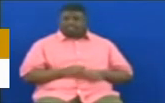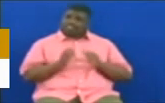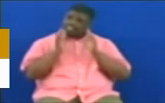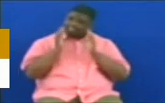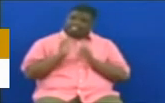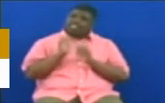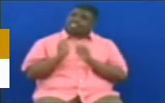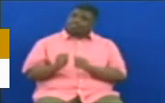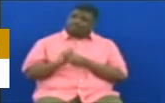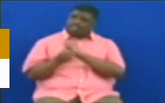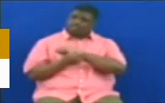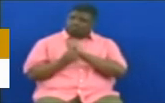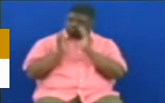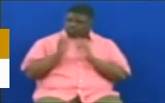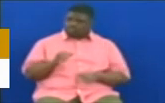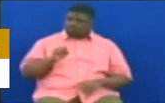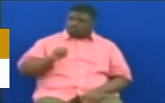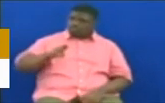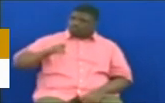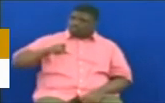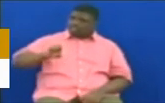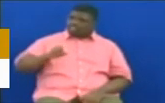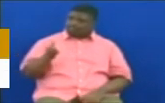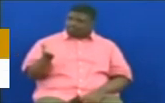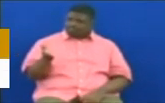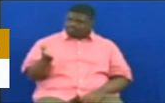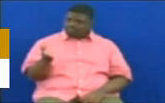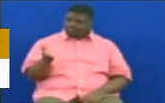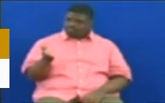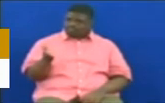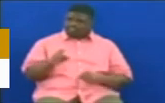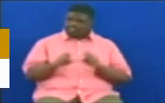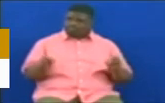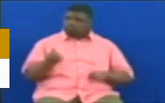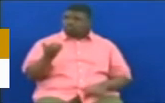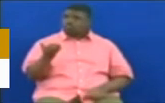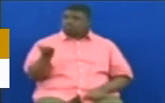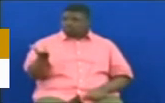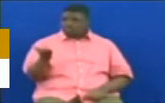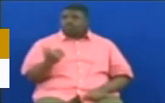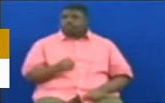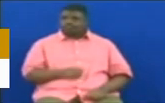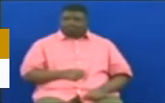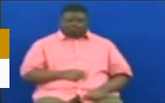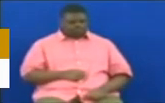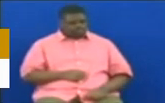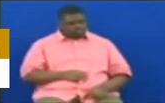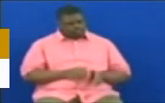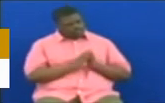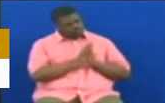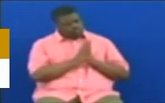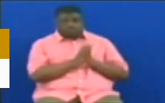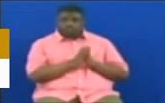Sware, ambaye amekubalika, eh? Kifungu cha tano. Marekebisho, okay, sawa. Nashukuru Mheshimiwa Spika